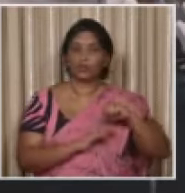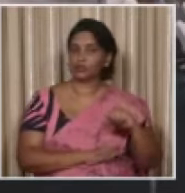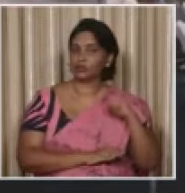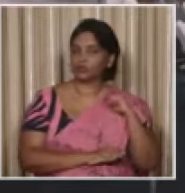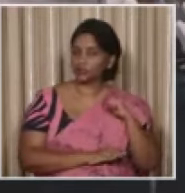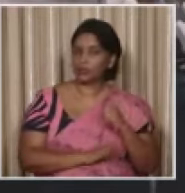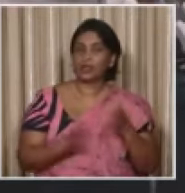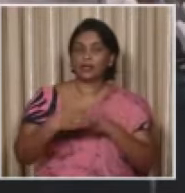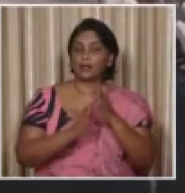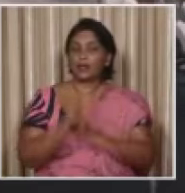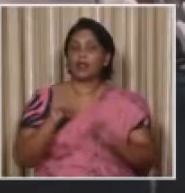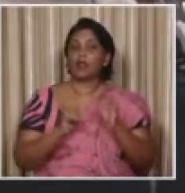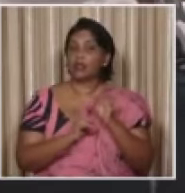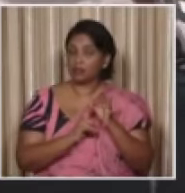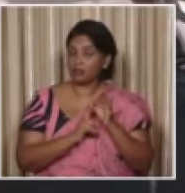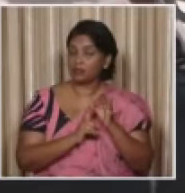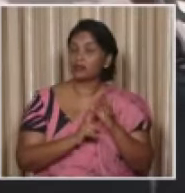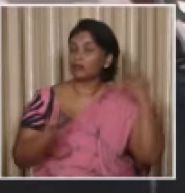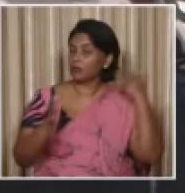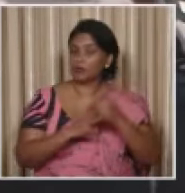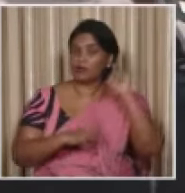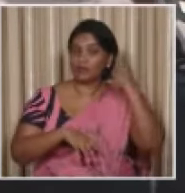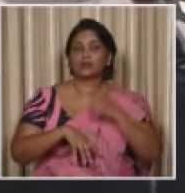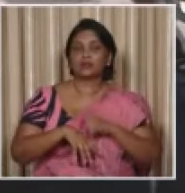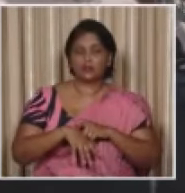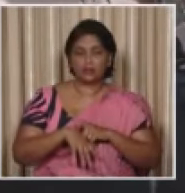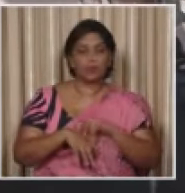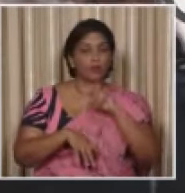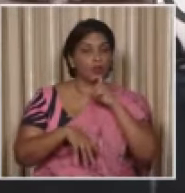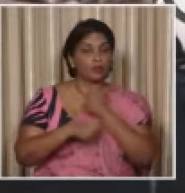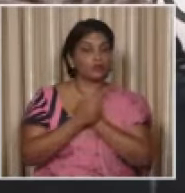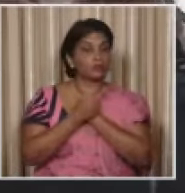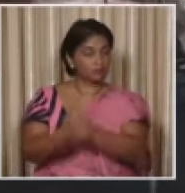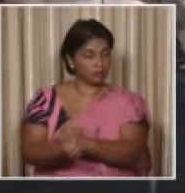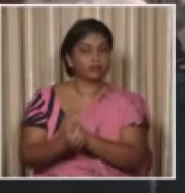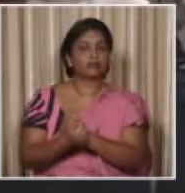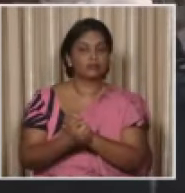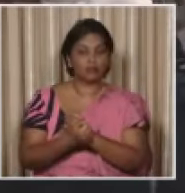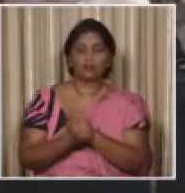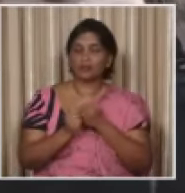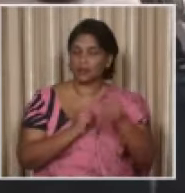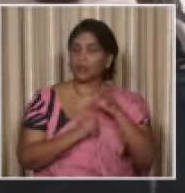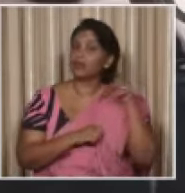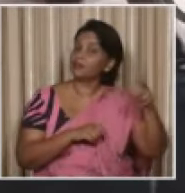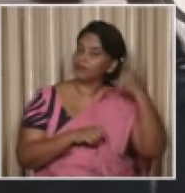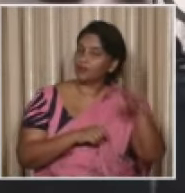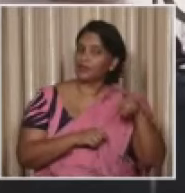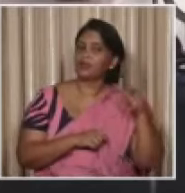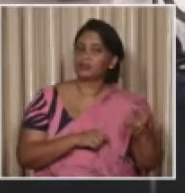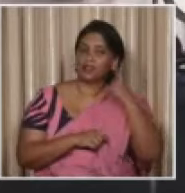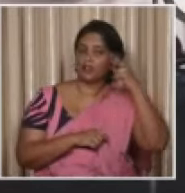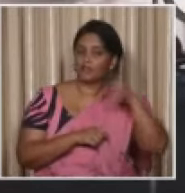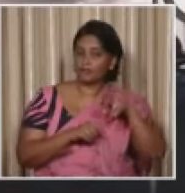ආවේ කැබිනට් ඇමතිවරයෙක්ව ඉතිහාසයේ ප්‍රථම වතාවට අධිකරණයේ විසින් රක්ෂිත බන්ධනාගාරගත කරේ ඒ නිසා